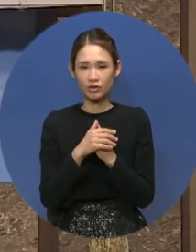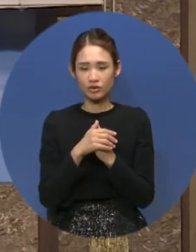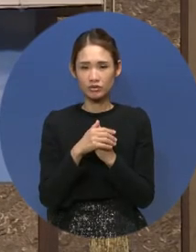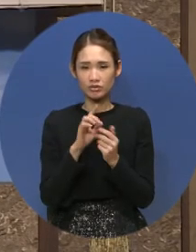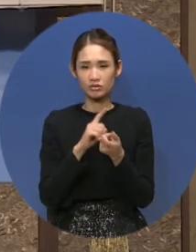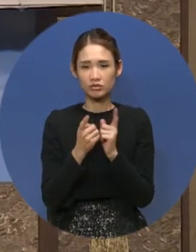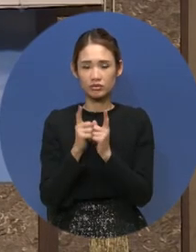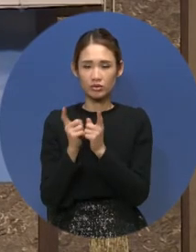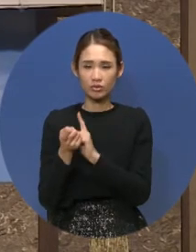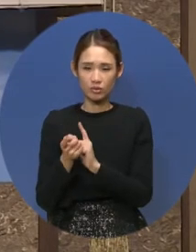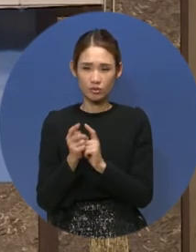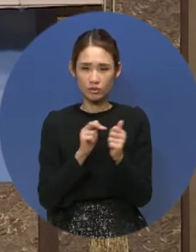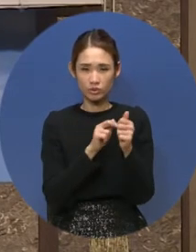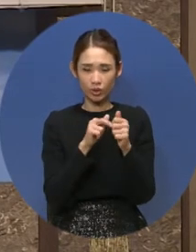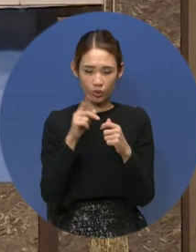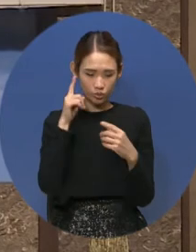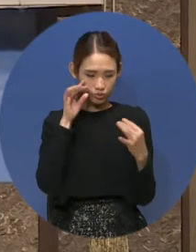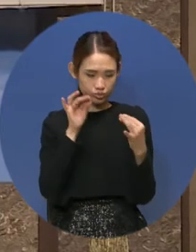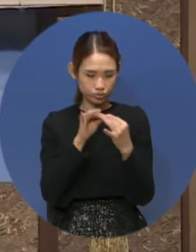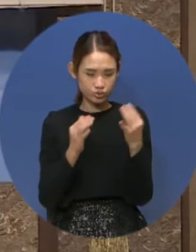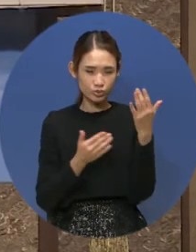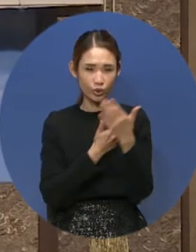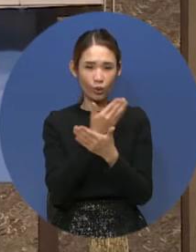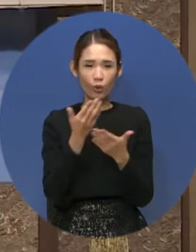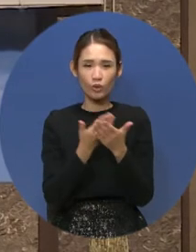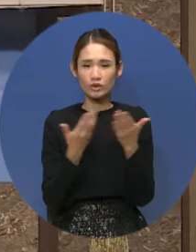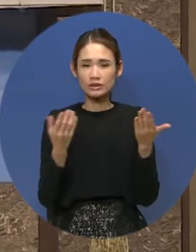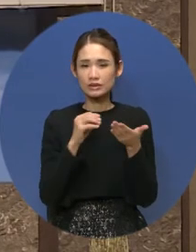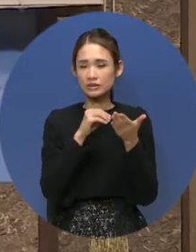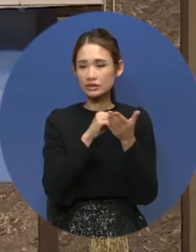기업들 간의 어떤 정보 공유, 그 일자리